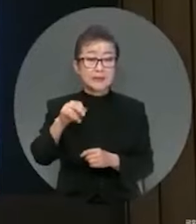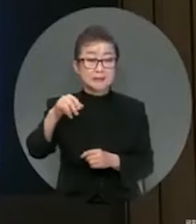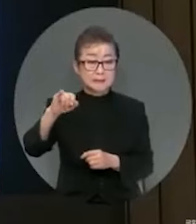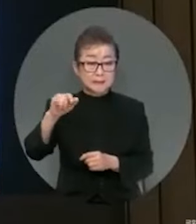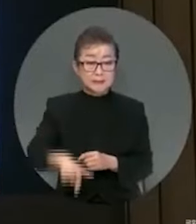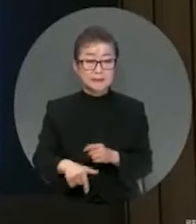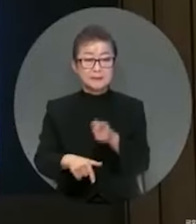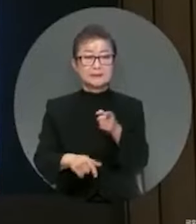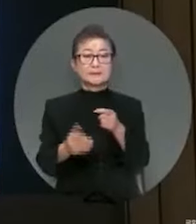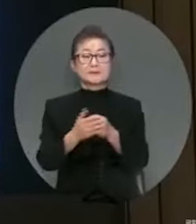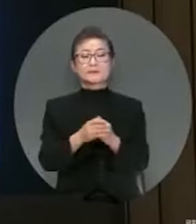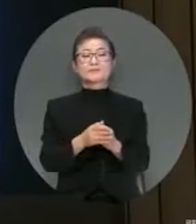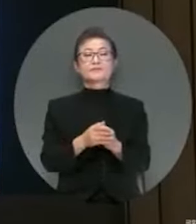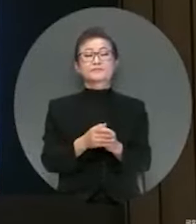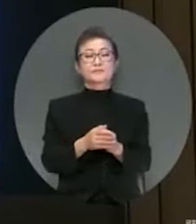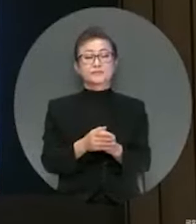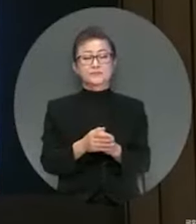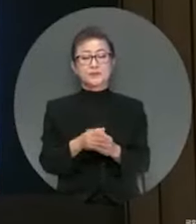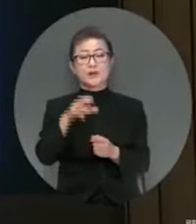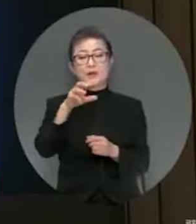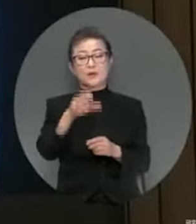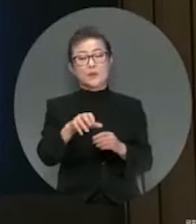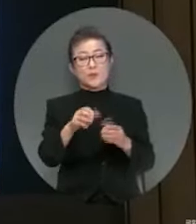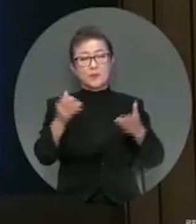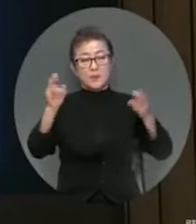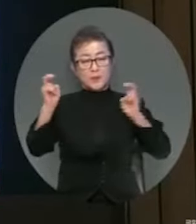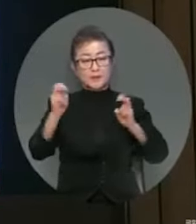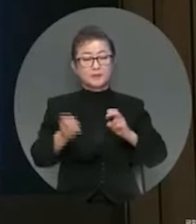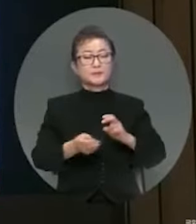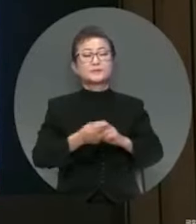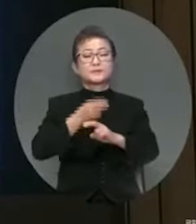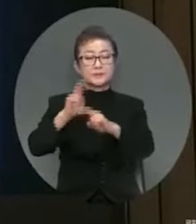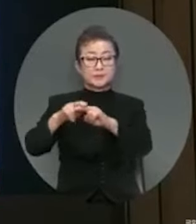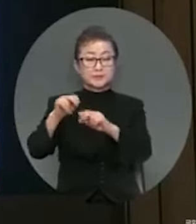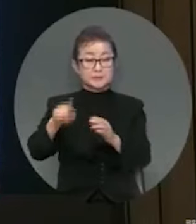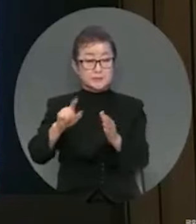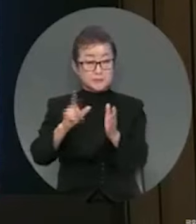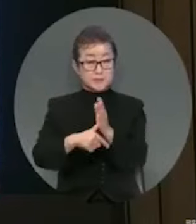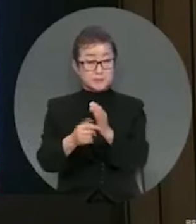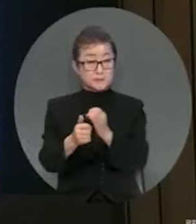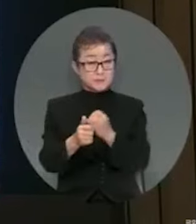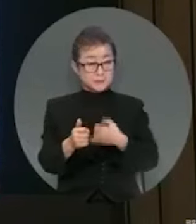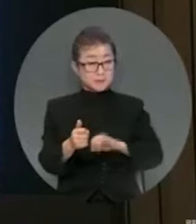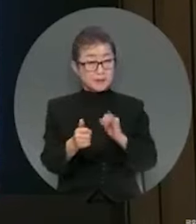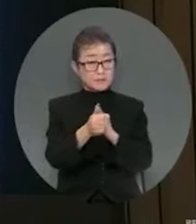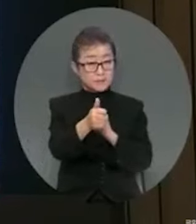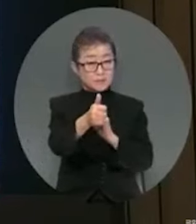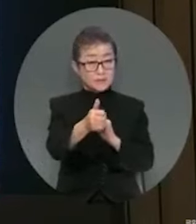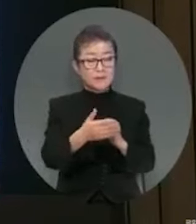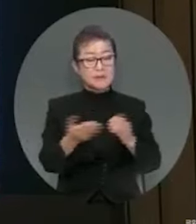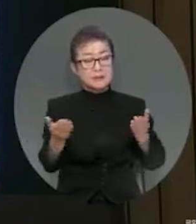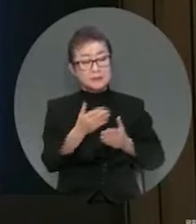중소벤처기업진흥공단 이사장으로 임명했습니다. 그 이후 문재인 대통령 사이는 항공업계 근무 경력이 전무함에도